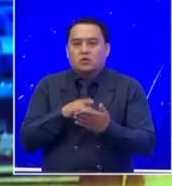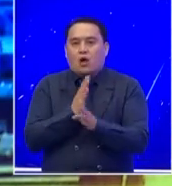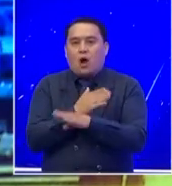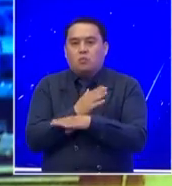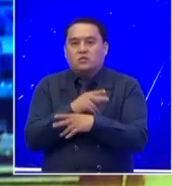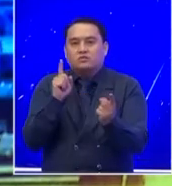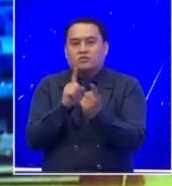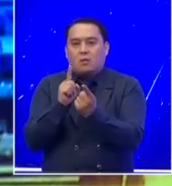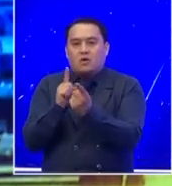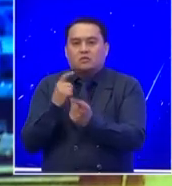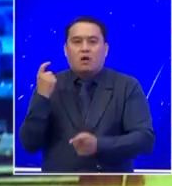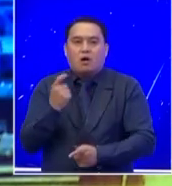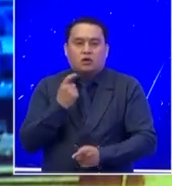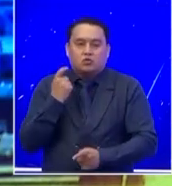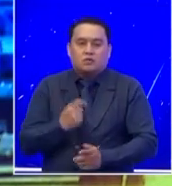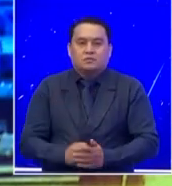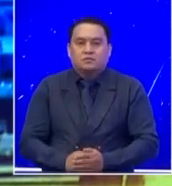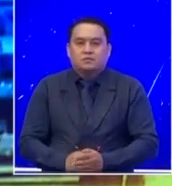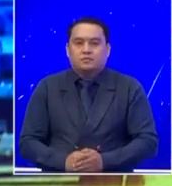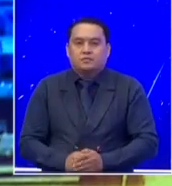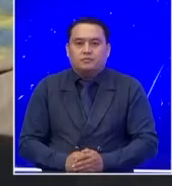и встретились с владельцами зон отдыха.